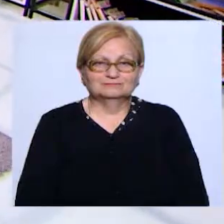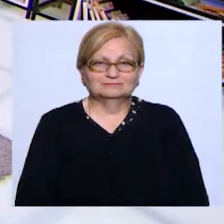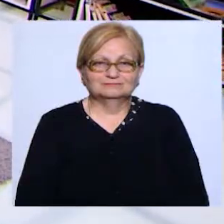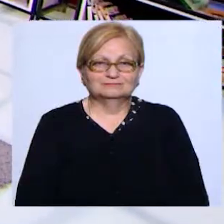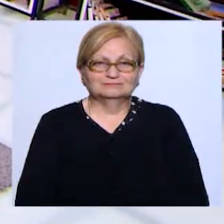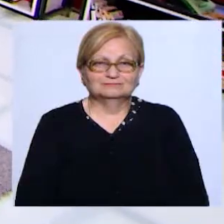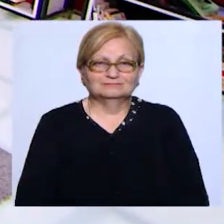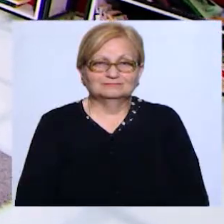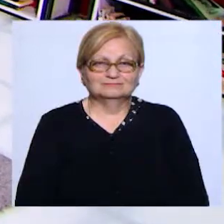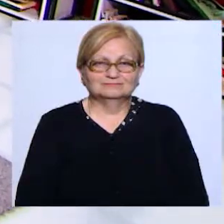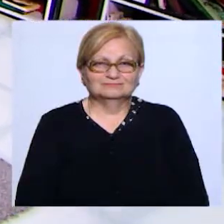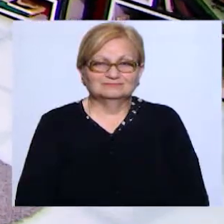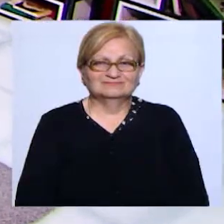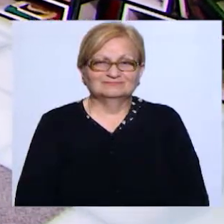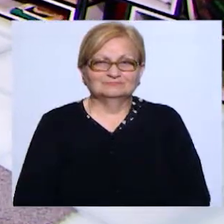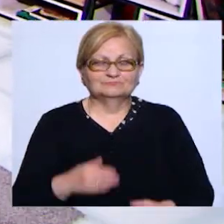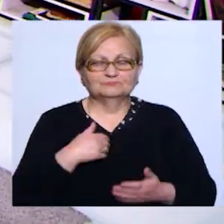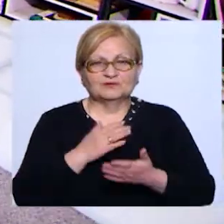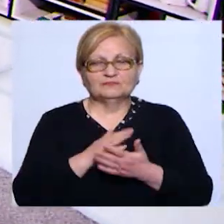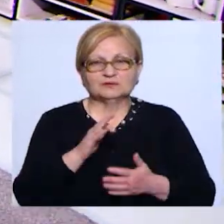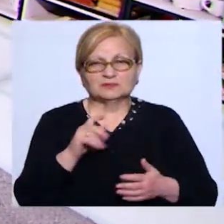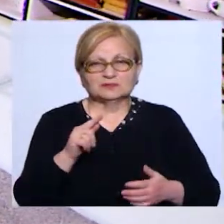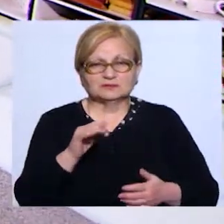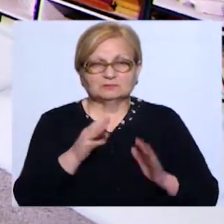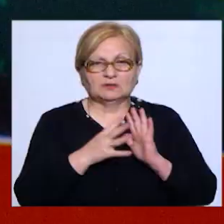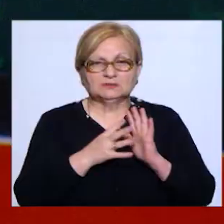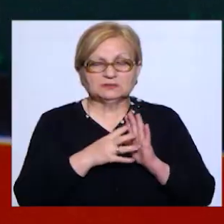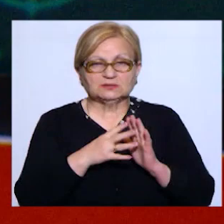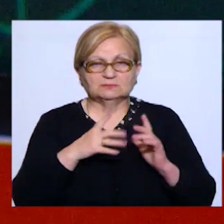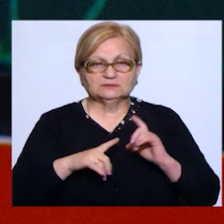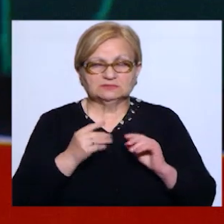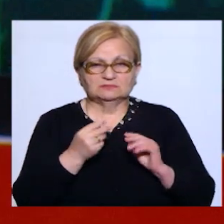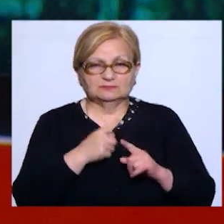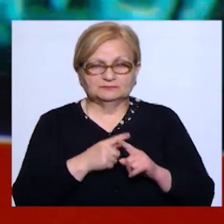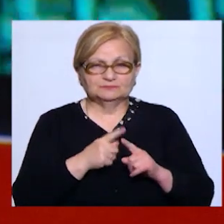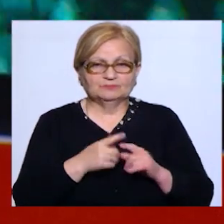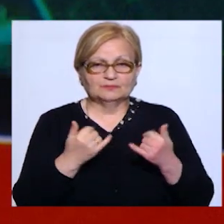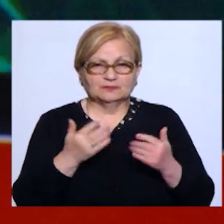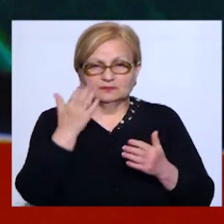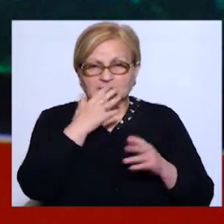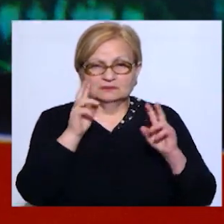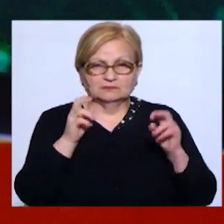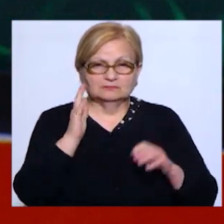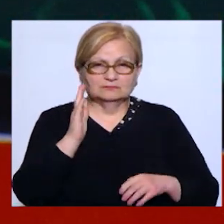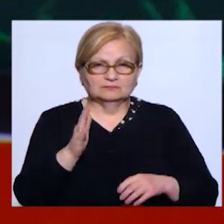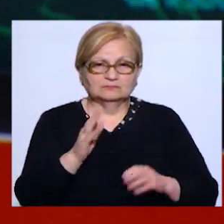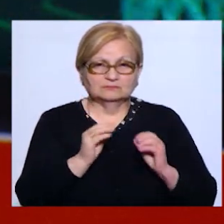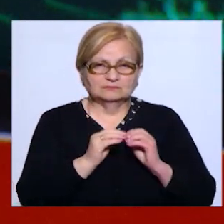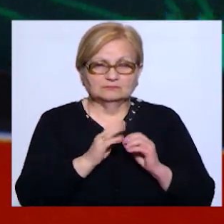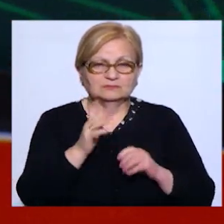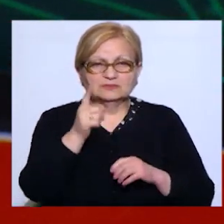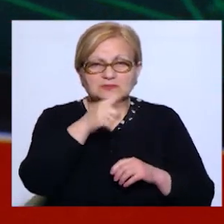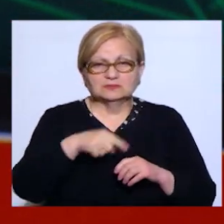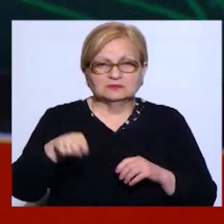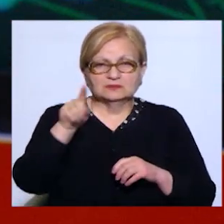მოგესალმებით. მიხარია თქვენი ნახვა. მე ვარ ქეთი, მე-9 კლასის მათემატიკის მასწავლებელი. დღევანდელი გაკვეთილის თემა ისე იქნება წრე.